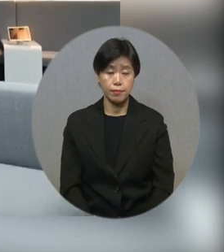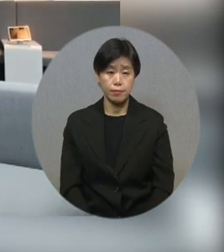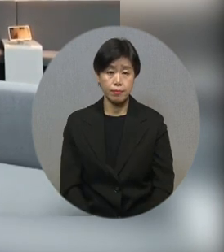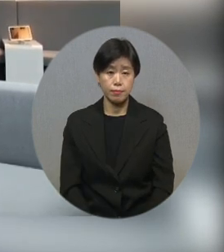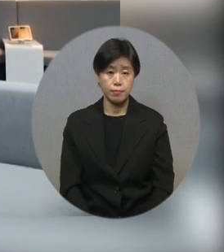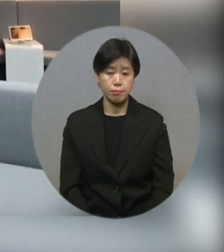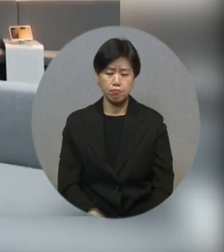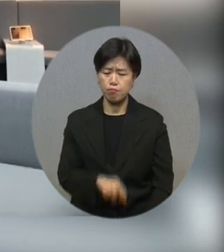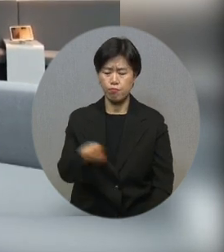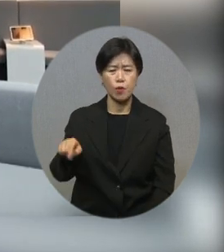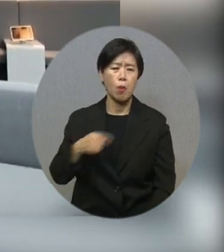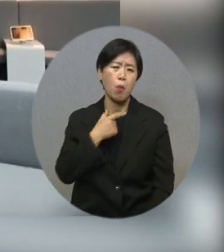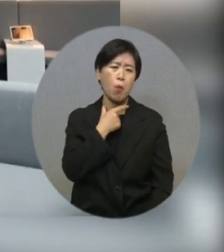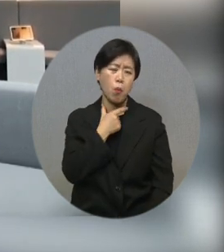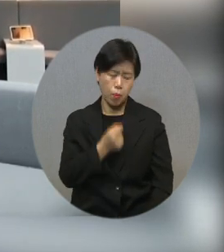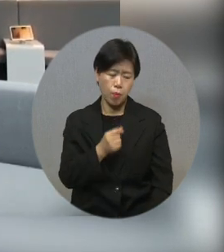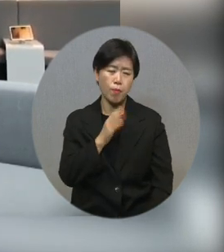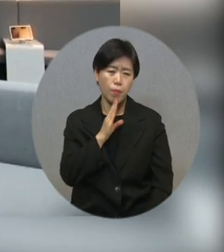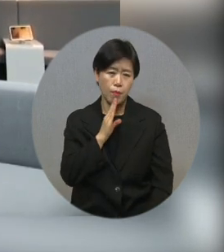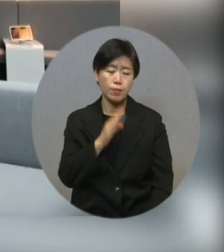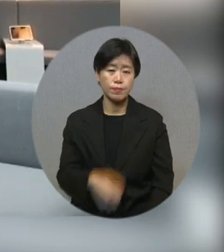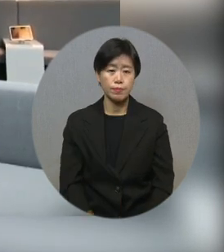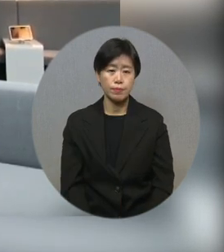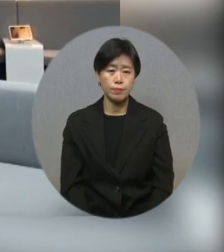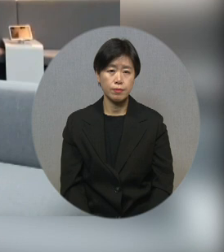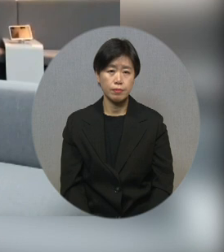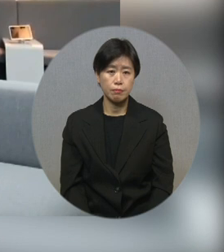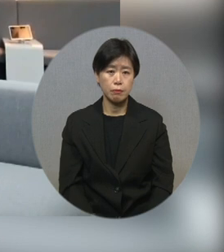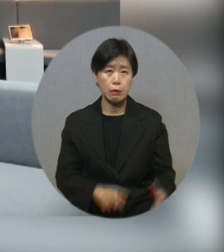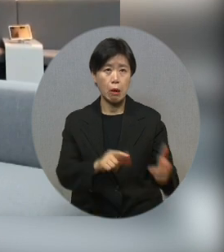장애인도 바랍니다. 당하지 않고